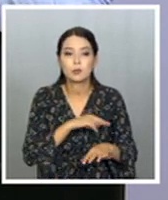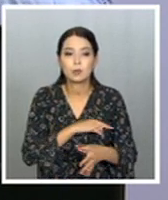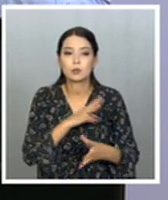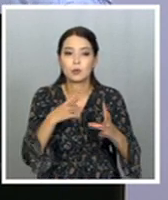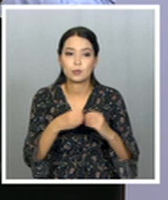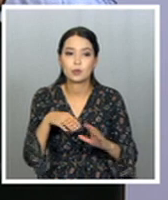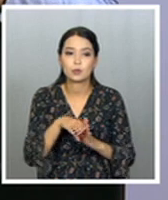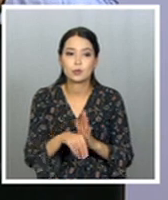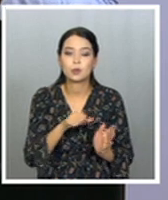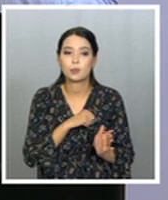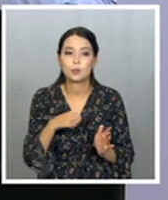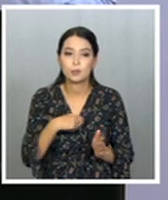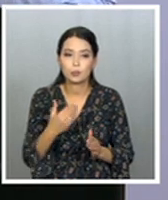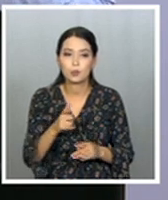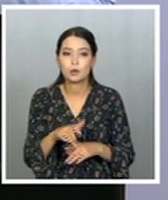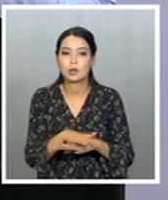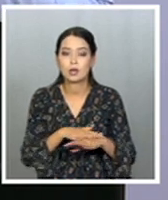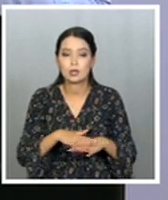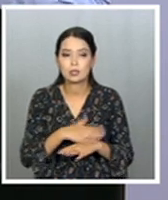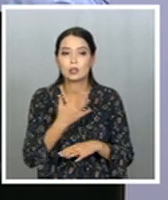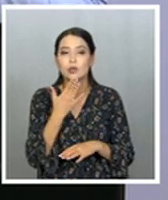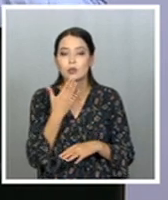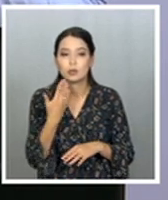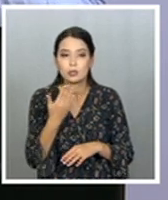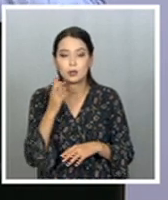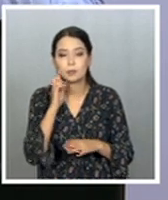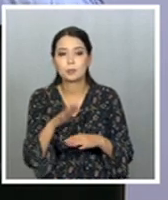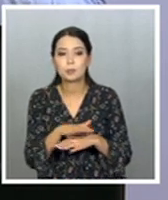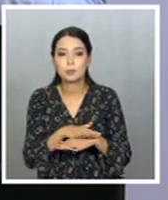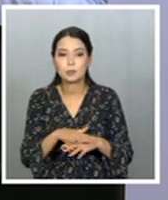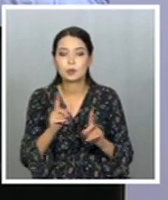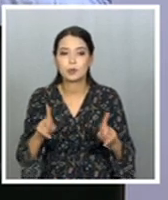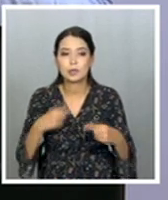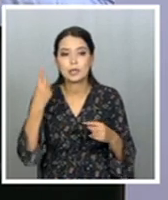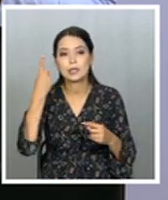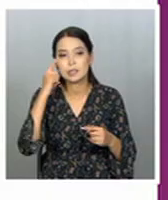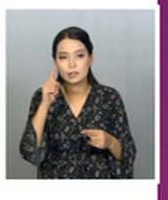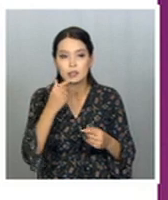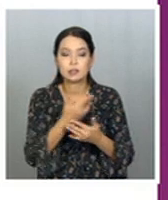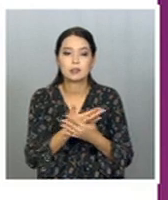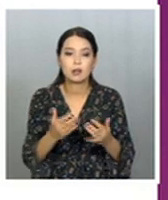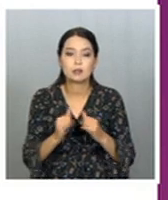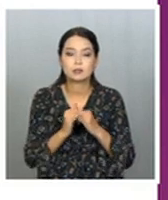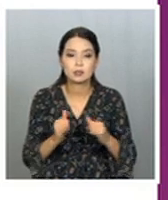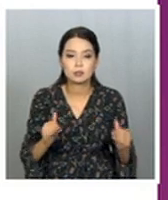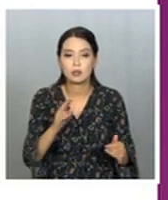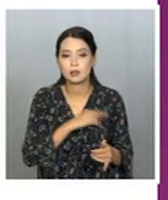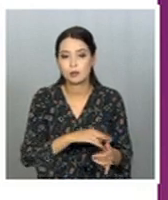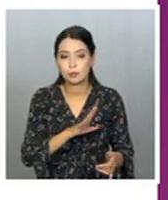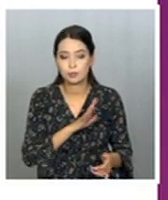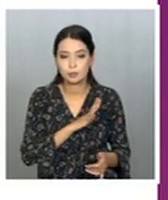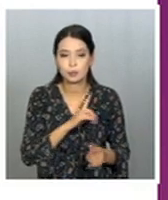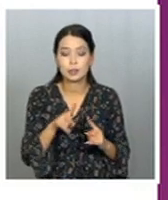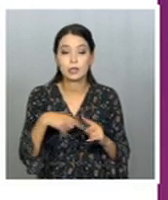және өзге аймақтарда ұлттық мемлекеттілікті құру туралы идеясы менен санасу қажеттігі.